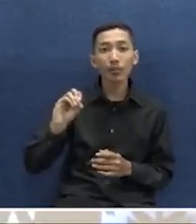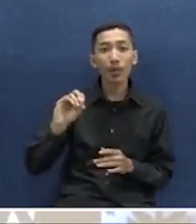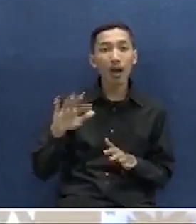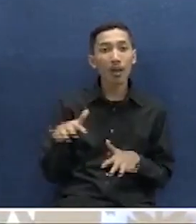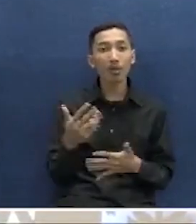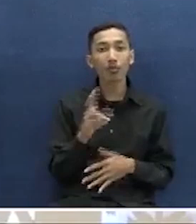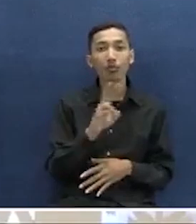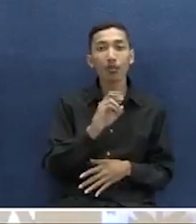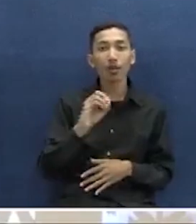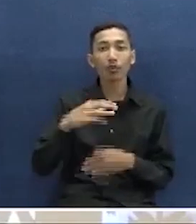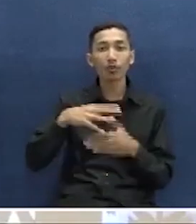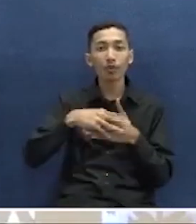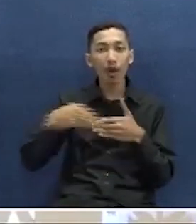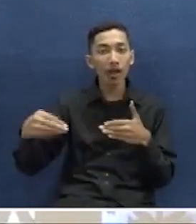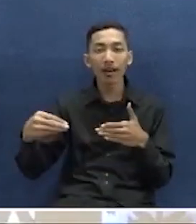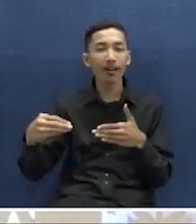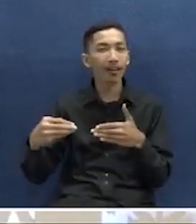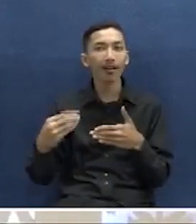hamdulillah